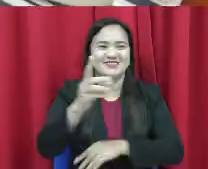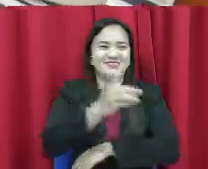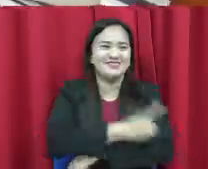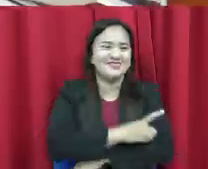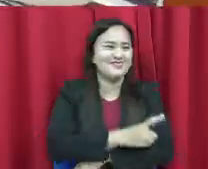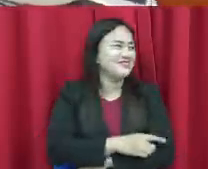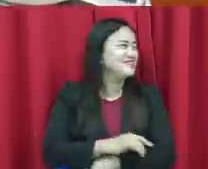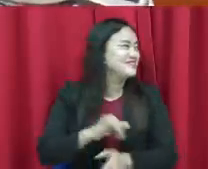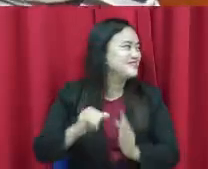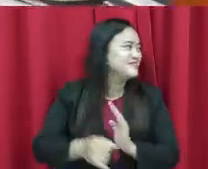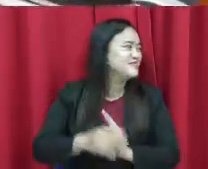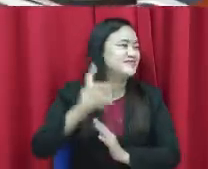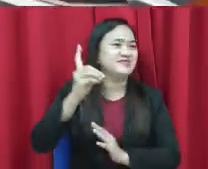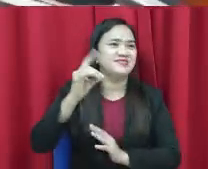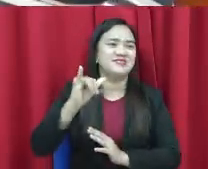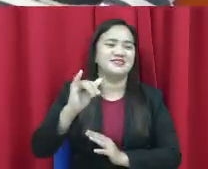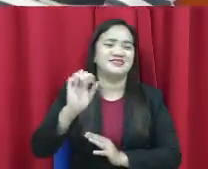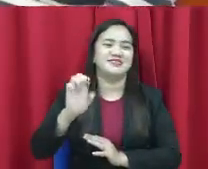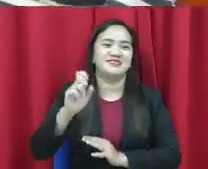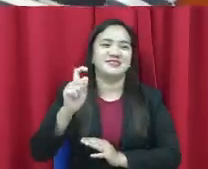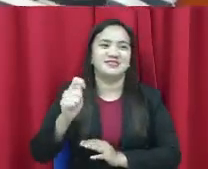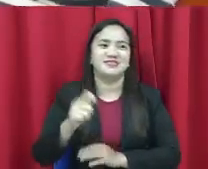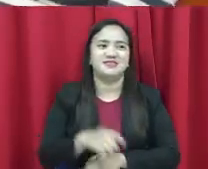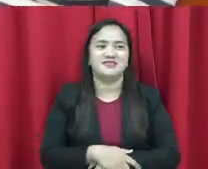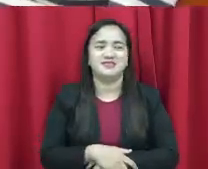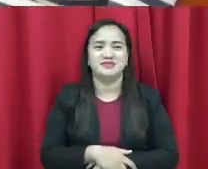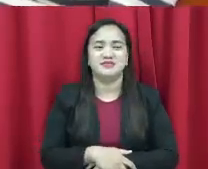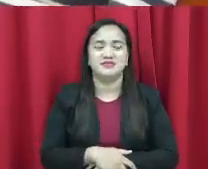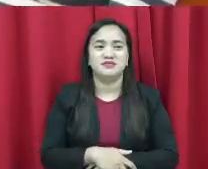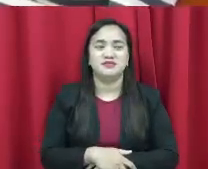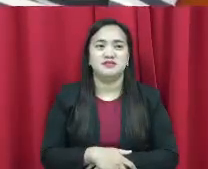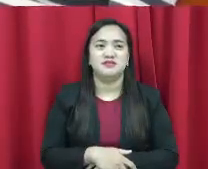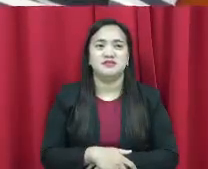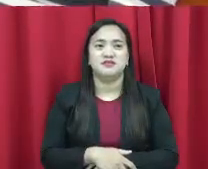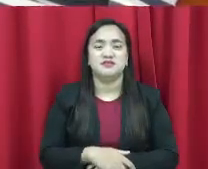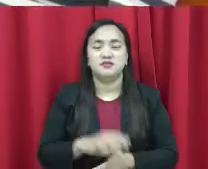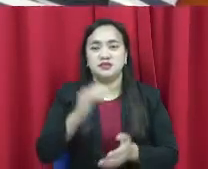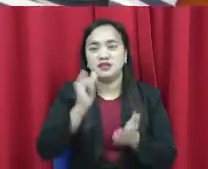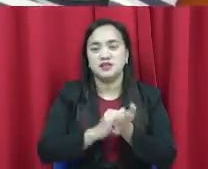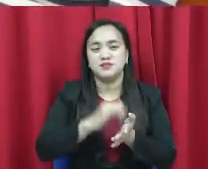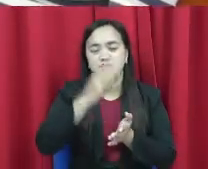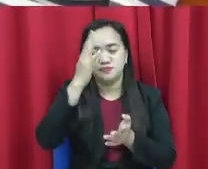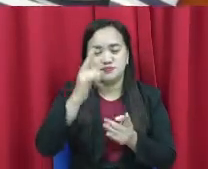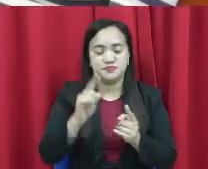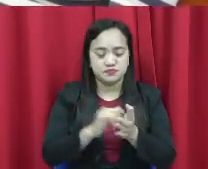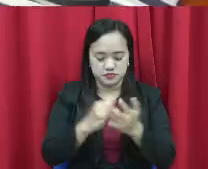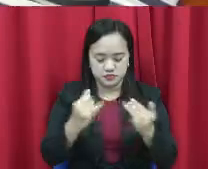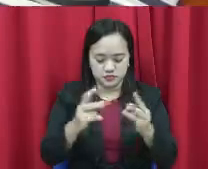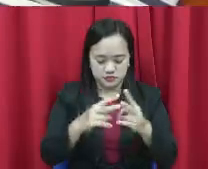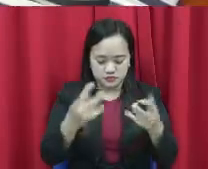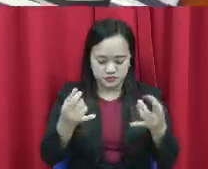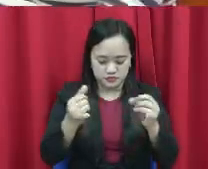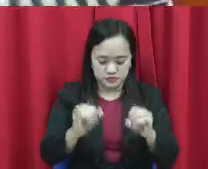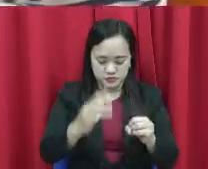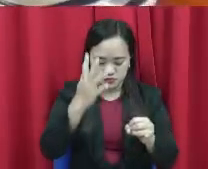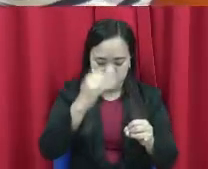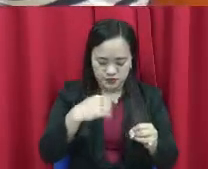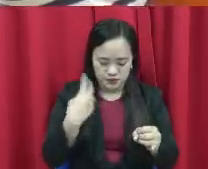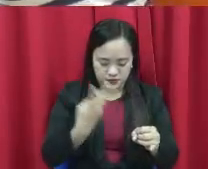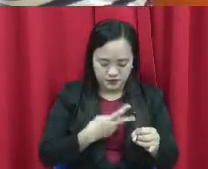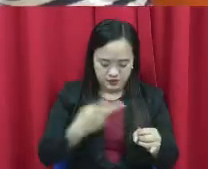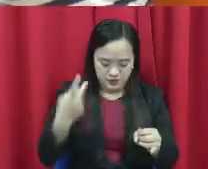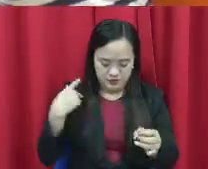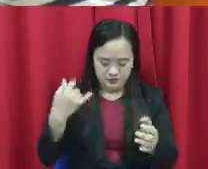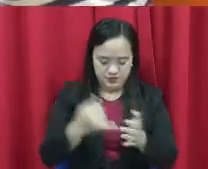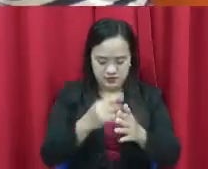walang ano gatas Ah pwede po kaya nga yan po mga kapatid yan pong Kahalagahan kung bakit may ganito po tayong